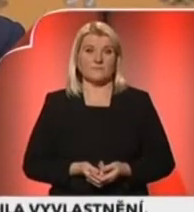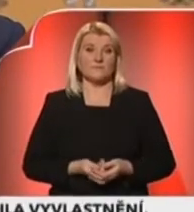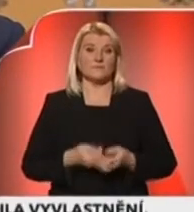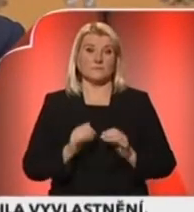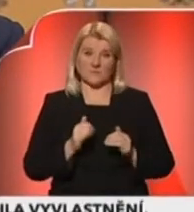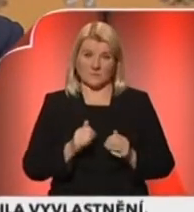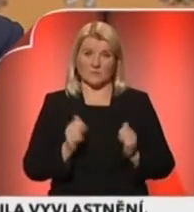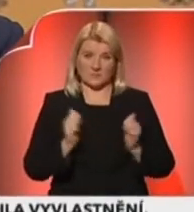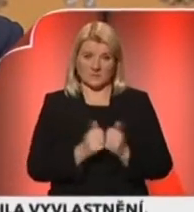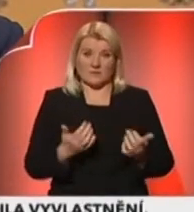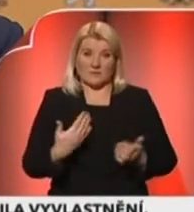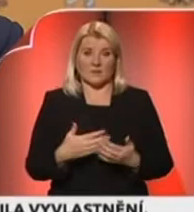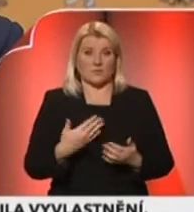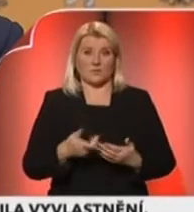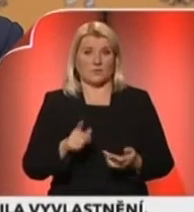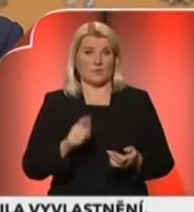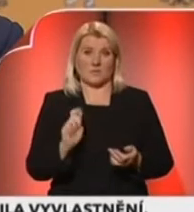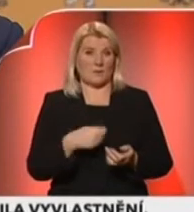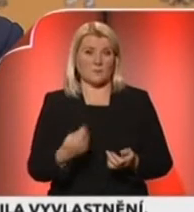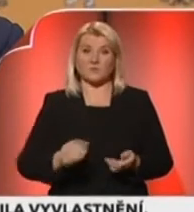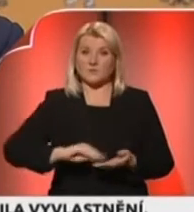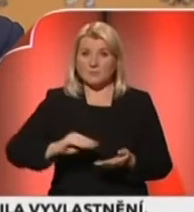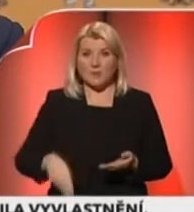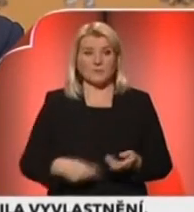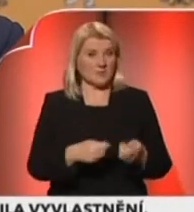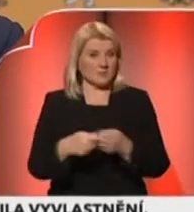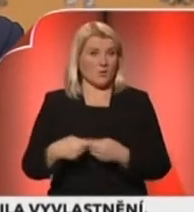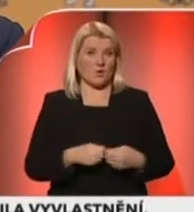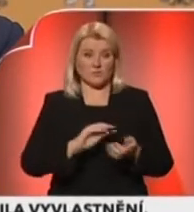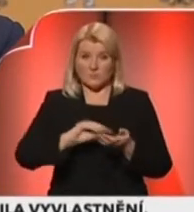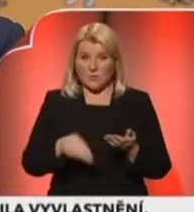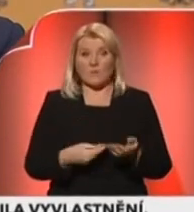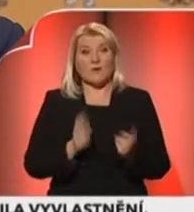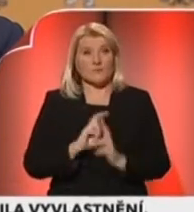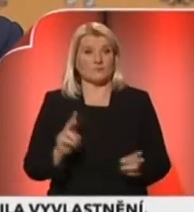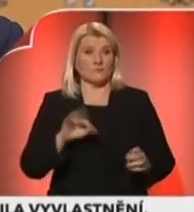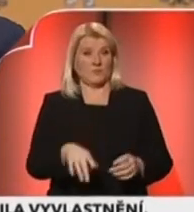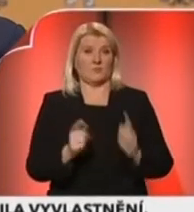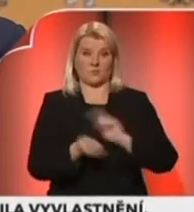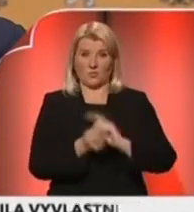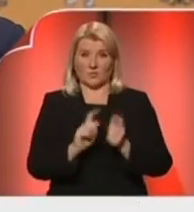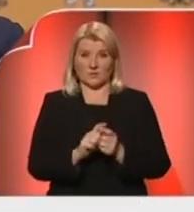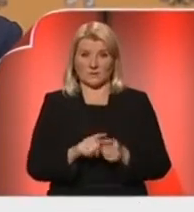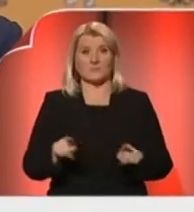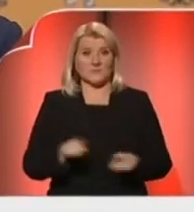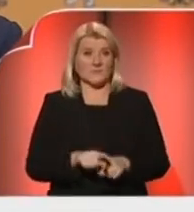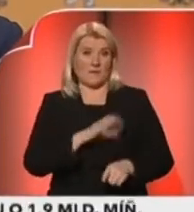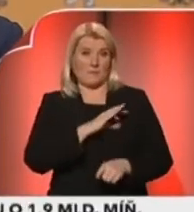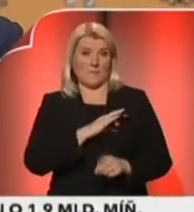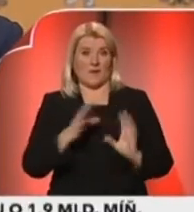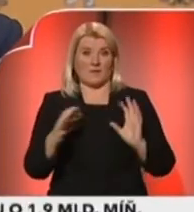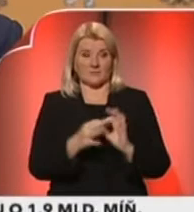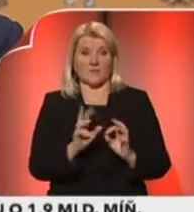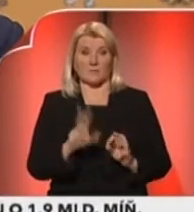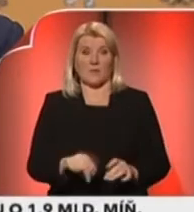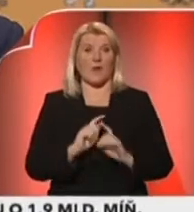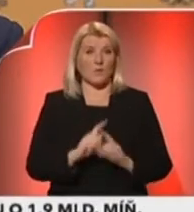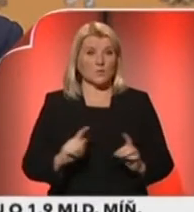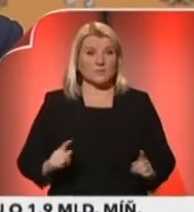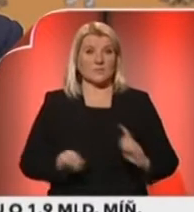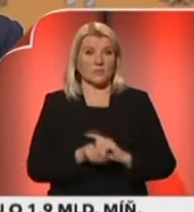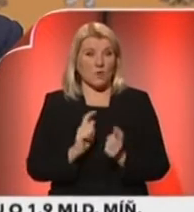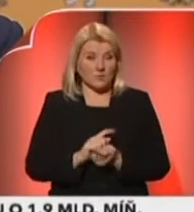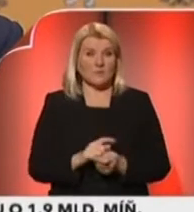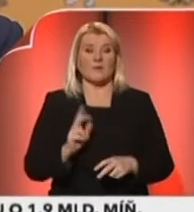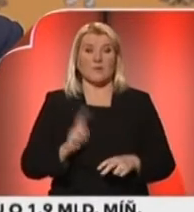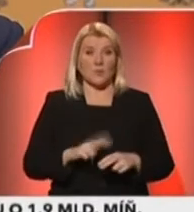myslím, že nemusíte přece podepisovat koaliční smlouvy, můžete mít dohody, tak jako v partnerství máte různé dohody a pak